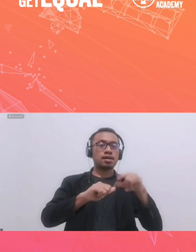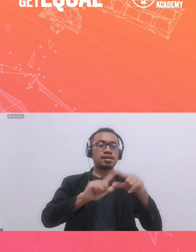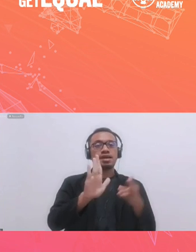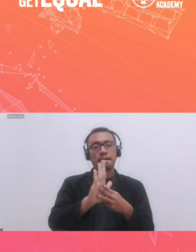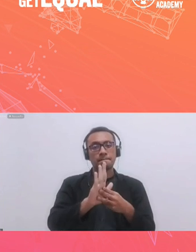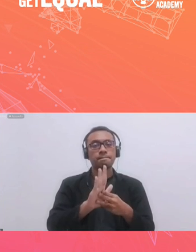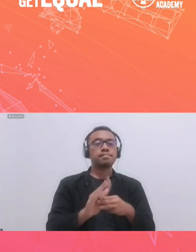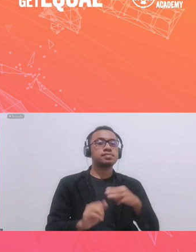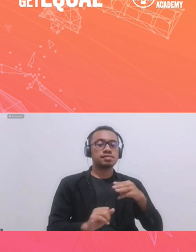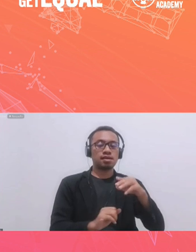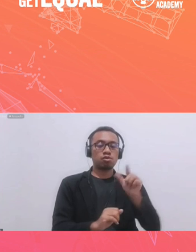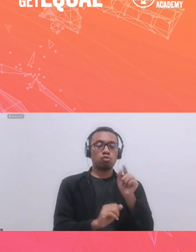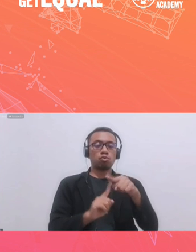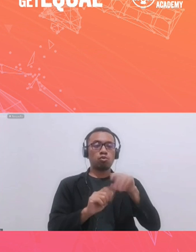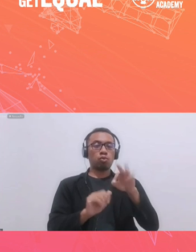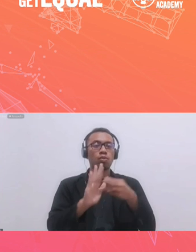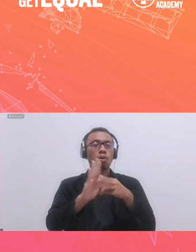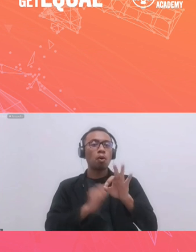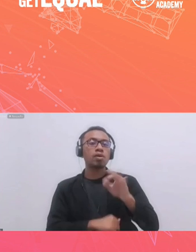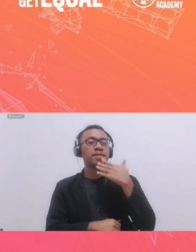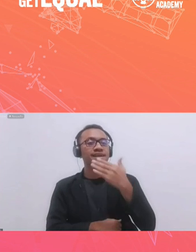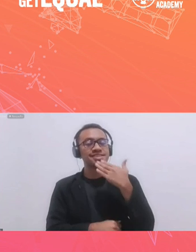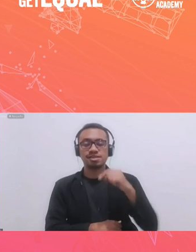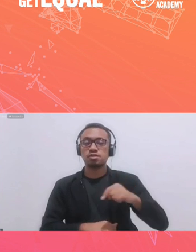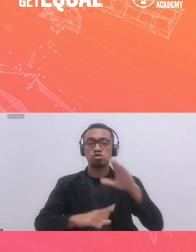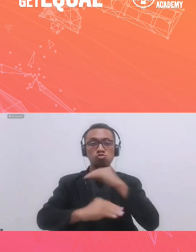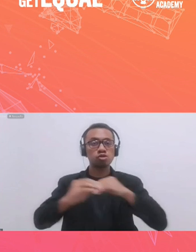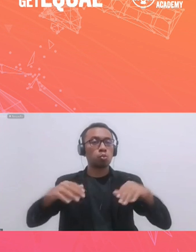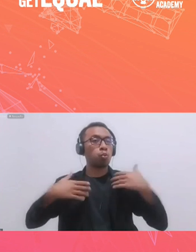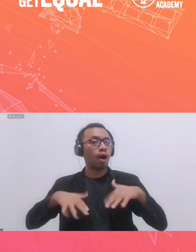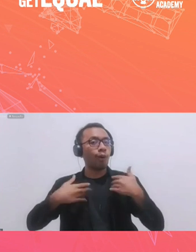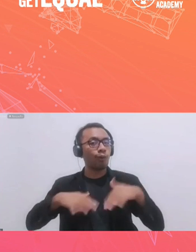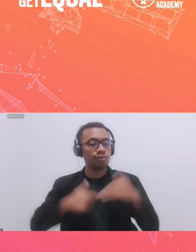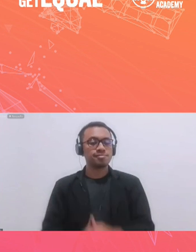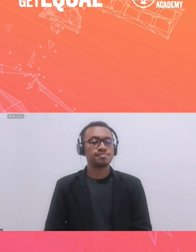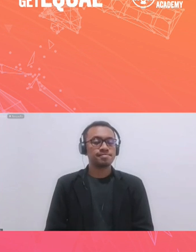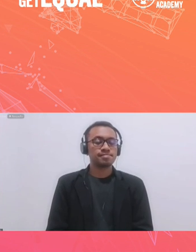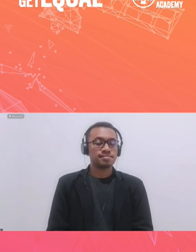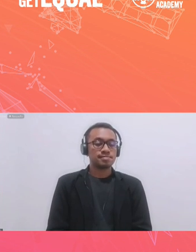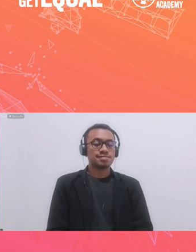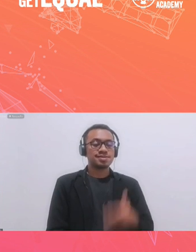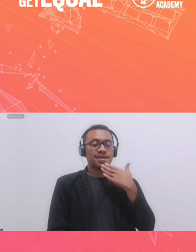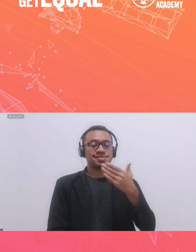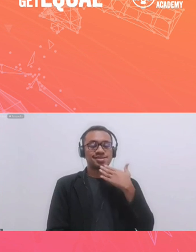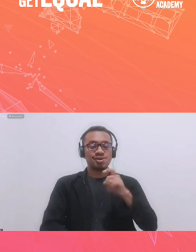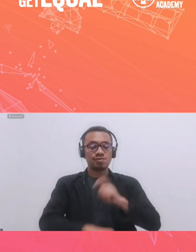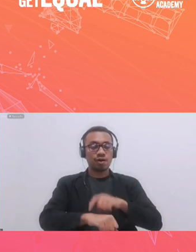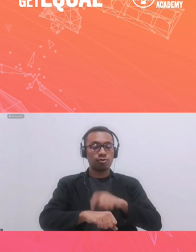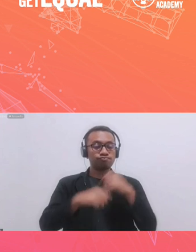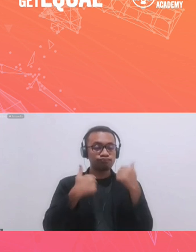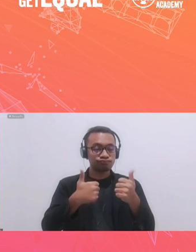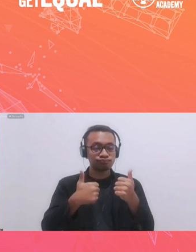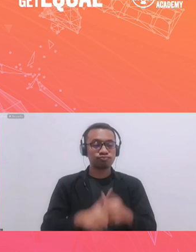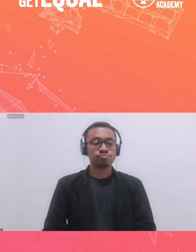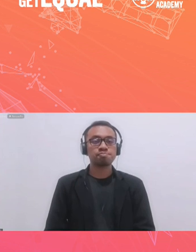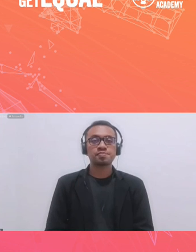biasa diskusi di sesi kedua kita pada sore hari ini. Terima kasih luar biasa waktunya yang mungkin di tengah kesibukan juga. Kak Vivi,